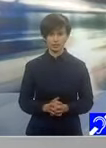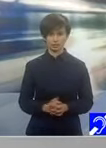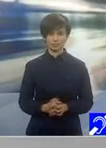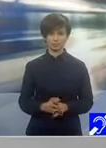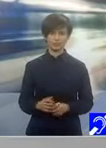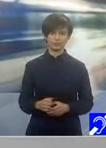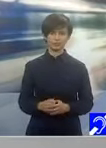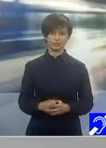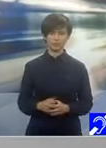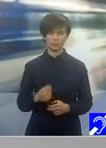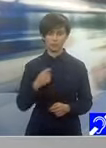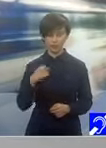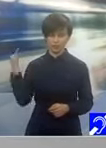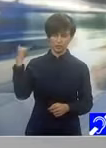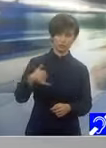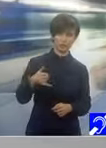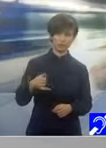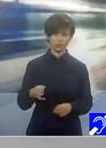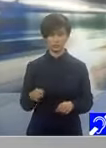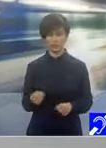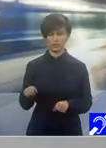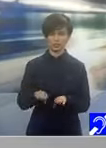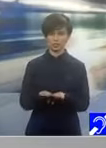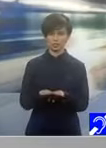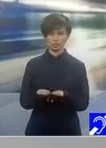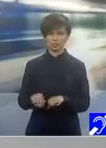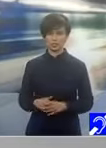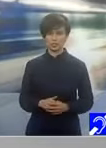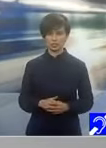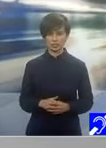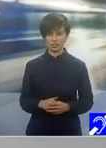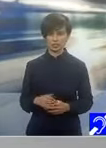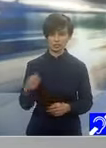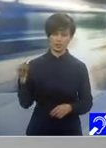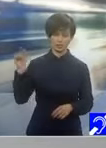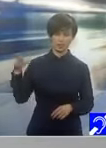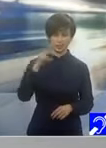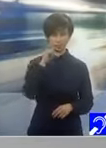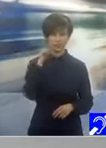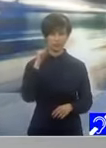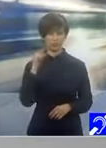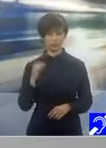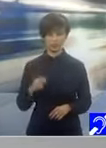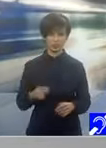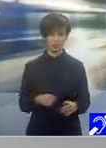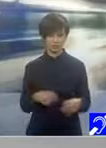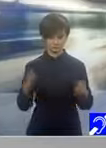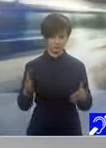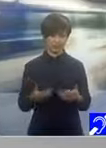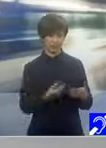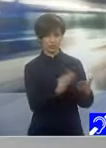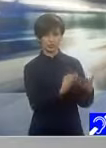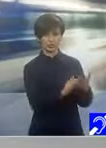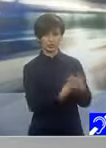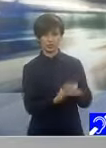Eu, ajungând pe șantier, ei mi-au spus, am găsit o sticlă, din păcate am spart-o pentru că n-am știut că